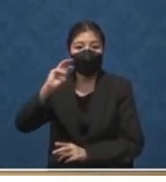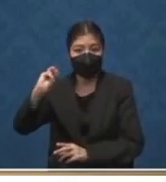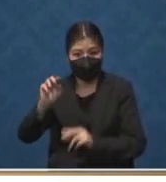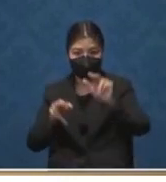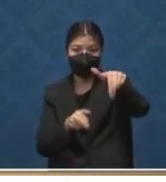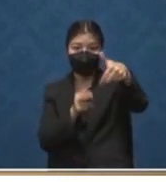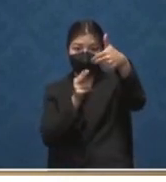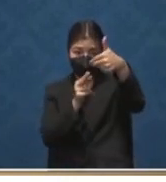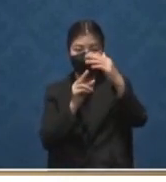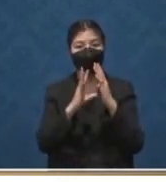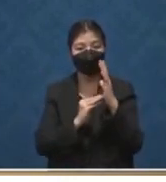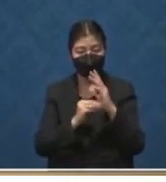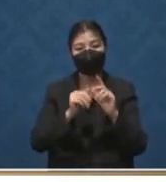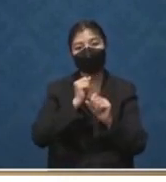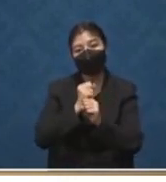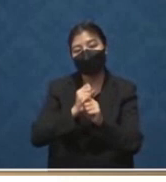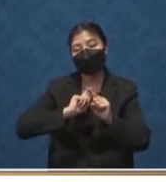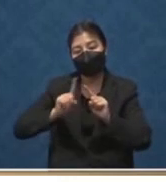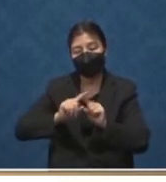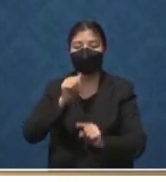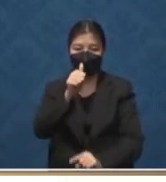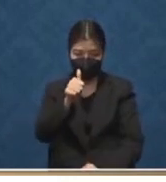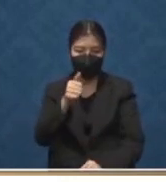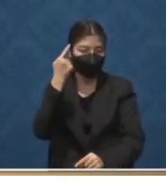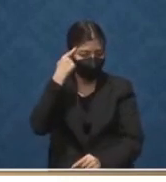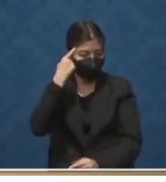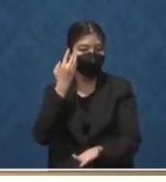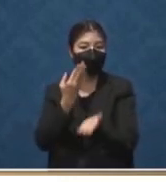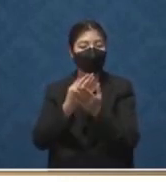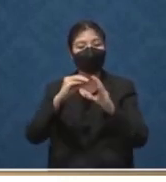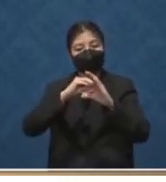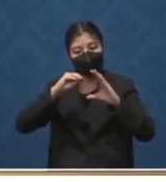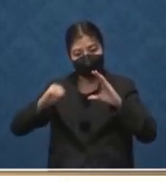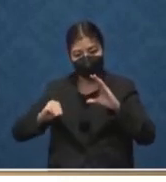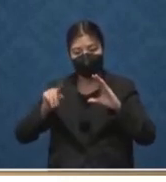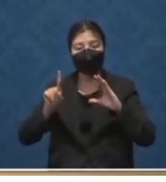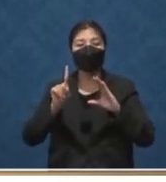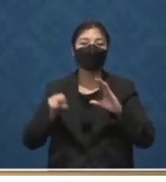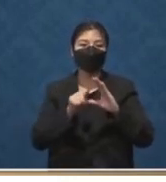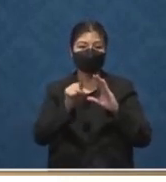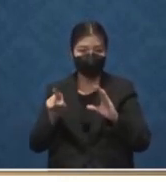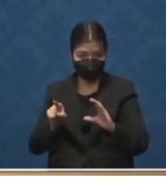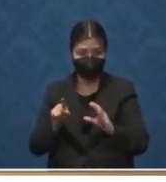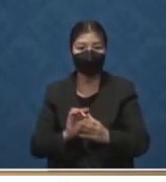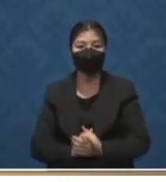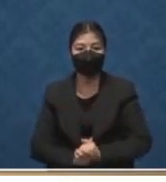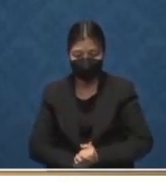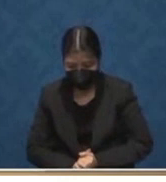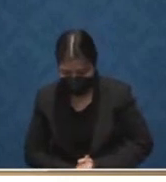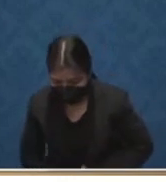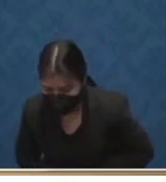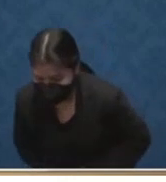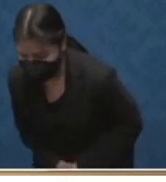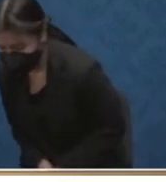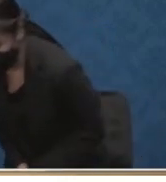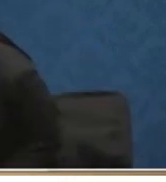การปชสมนาลไปได้ผมกเลยคิว่าสามารถตัดลงได้แ่ 1% นะครับแต่ในอีกส่วหนึ่